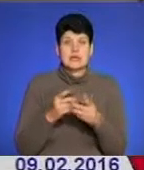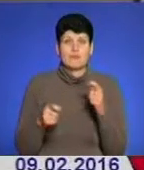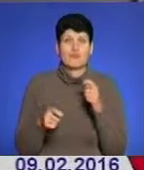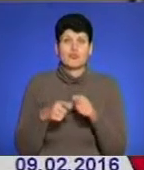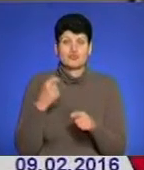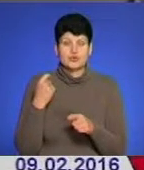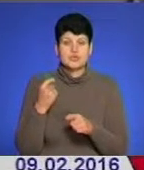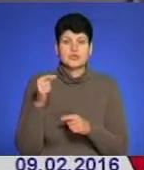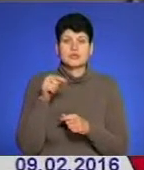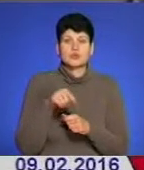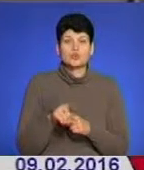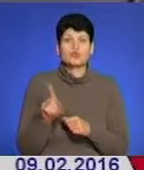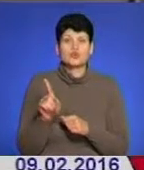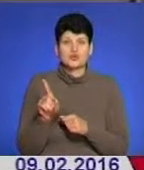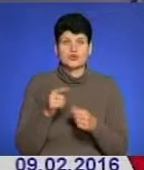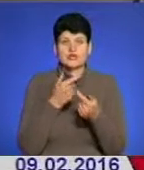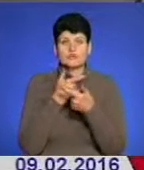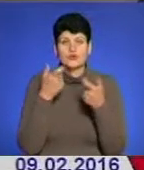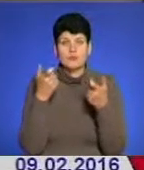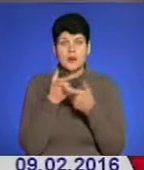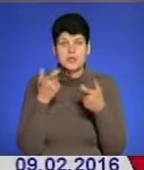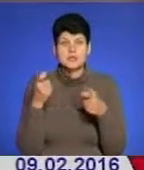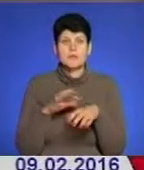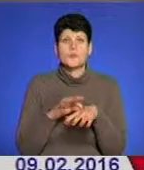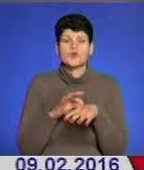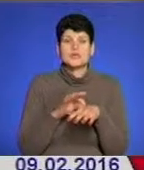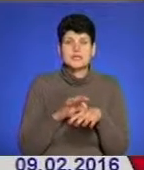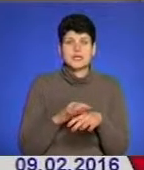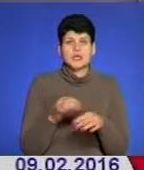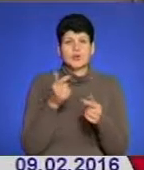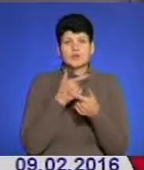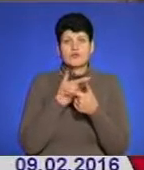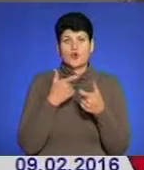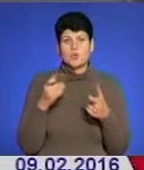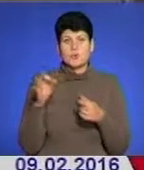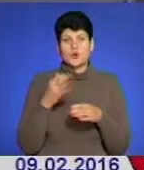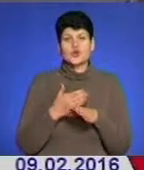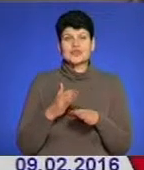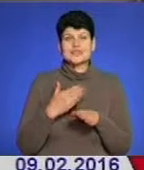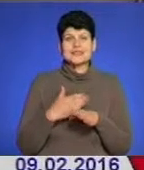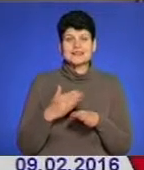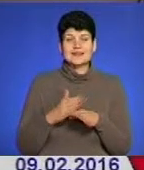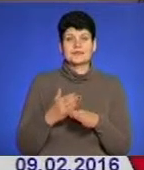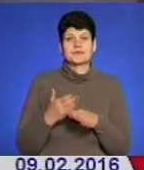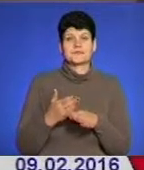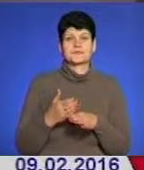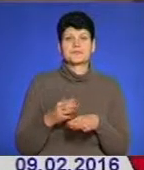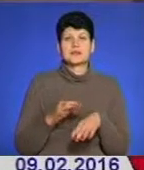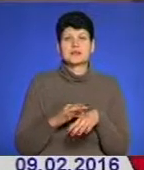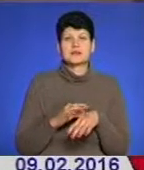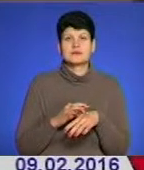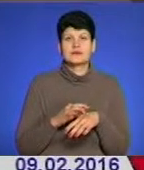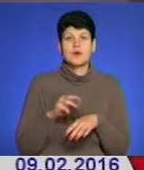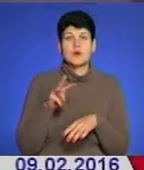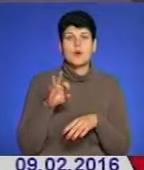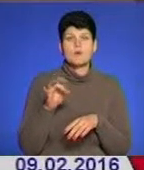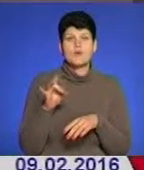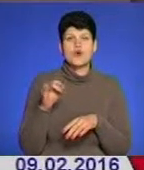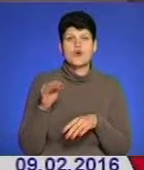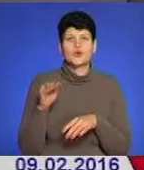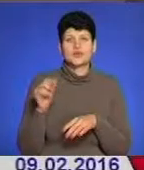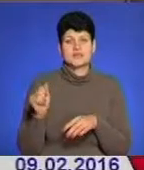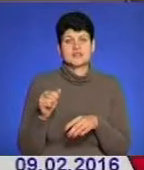що інформація про людське тіло, інформація про частини людського тіла, ми його називаємо морфолого-фізичне